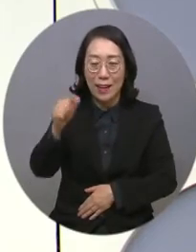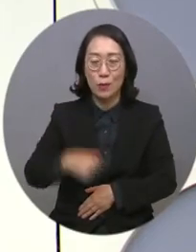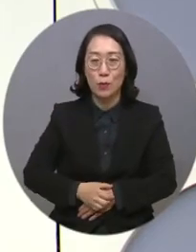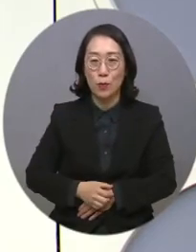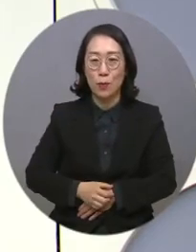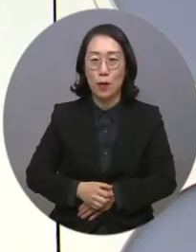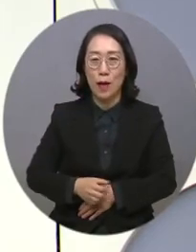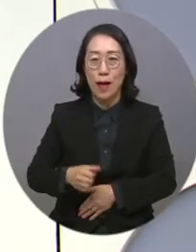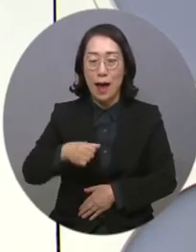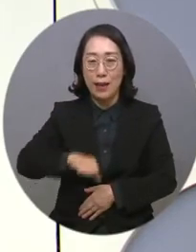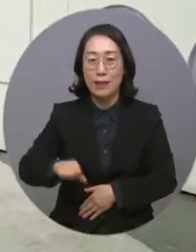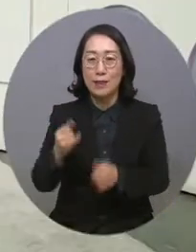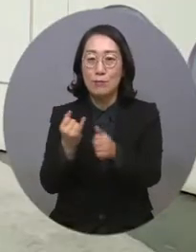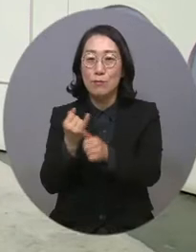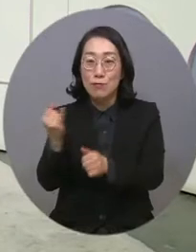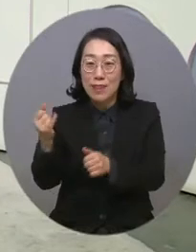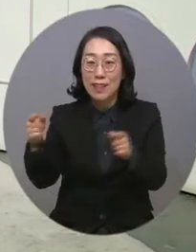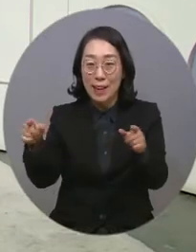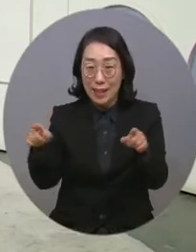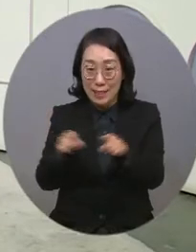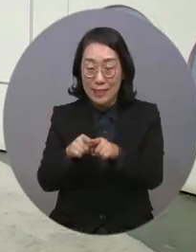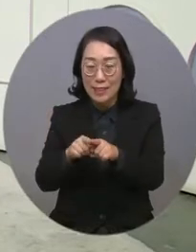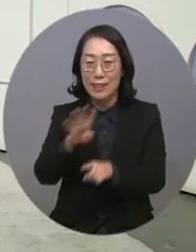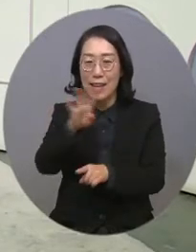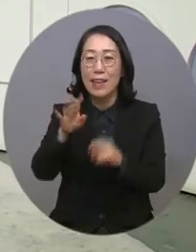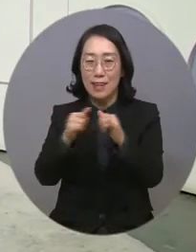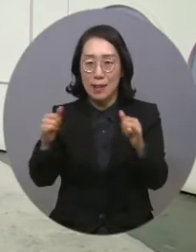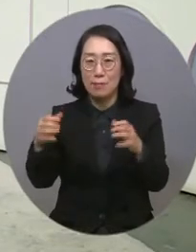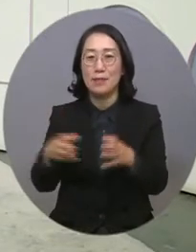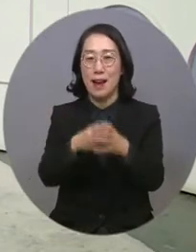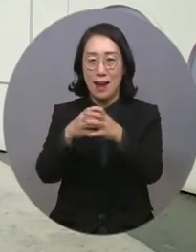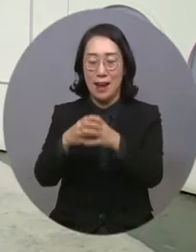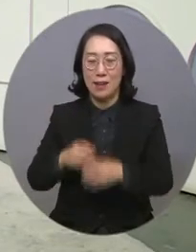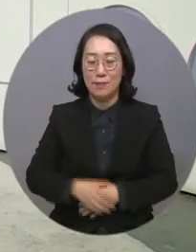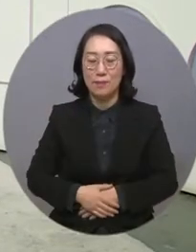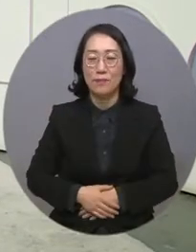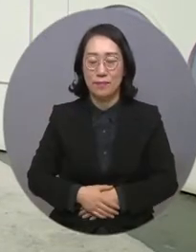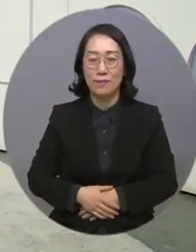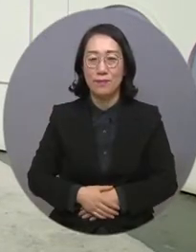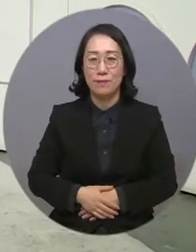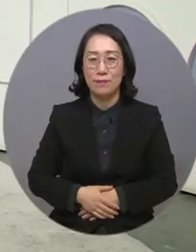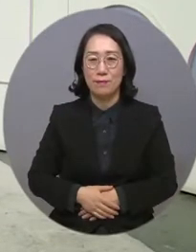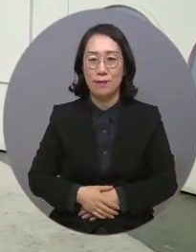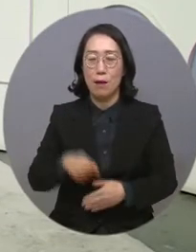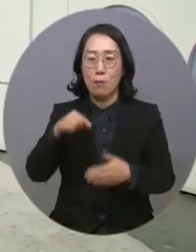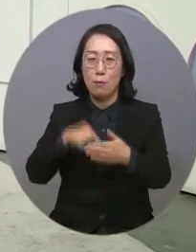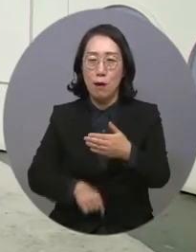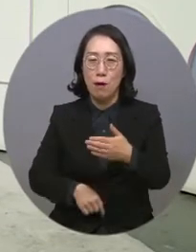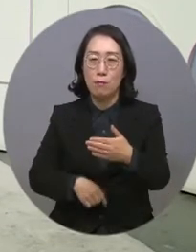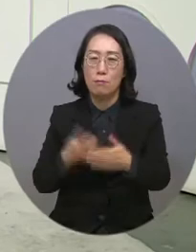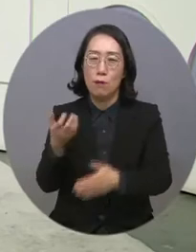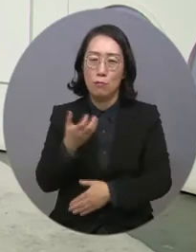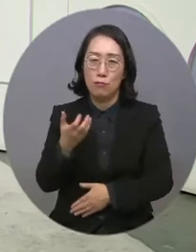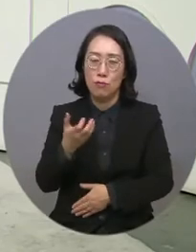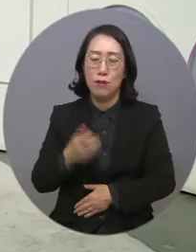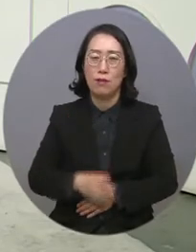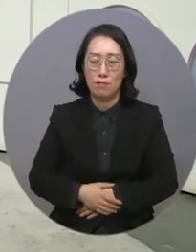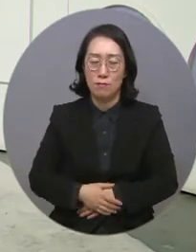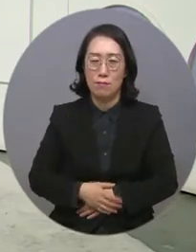며느리하고 넷이 살고 있습니다. 근데 제가 언뜻 들으니까 참 마음이 아픈 질문을 하게